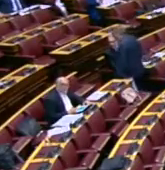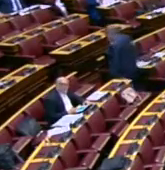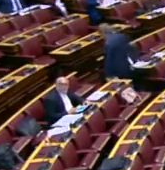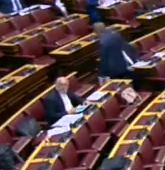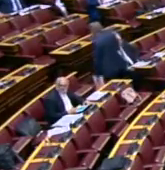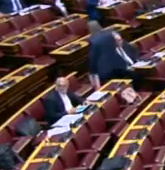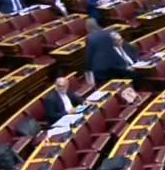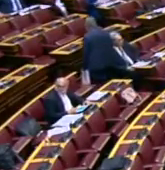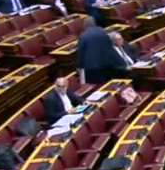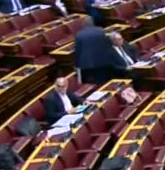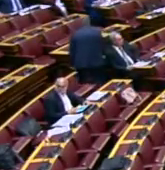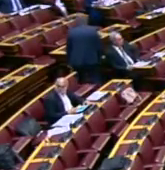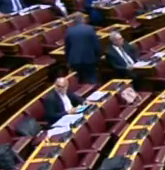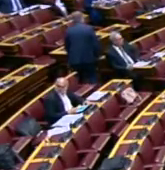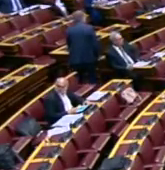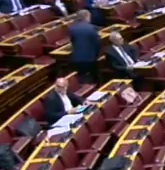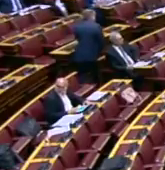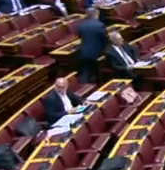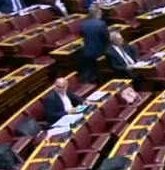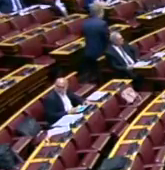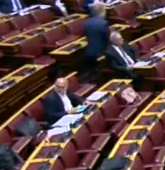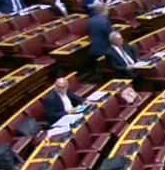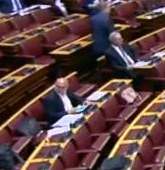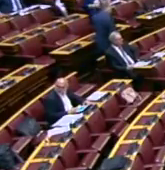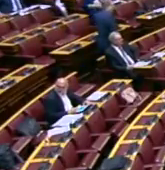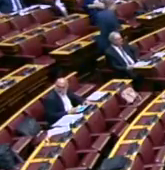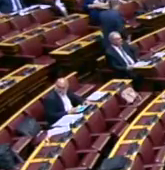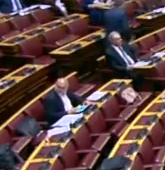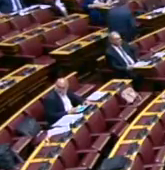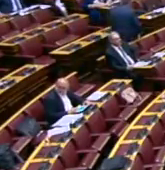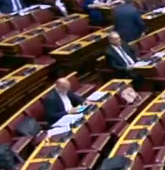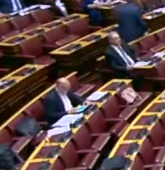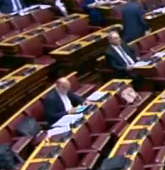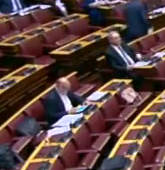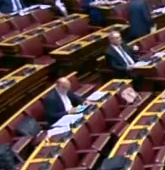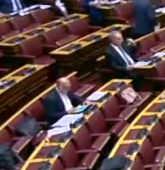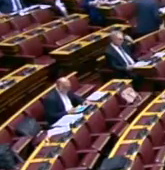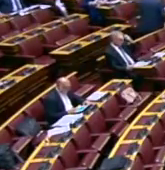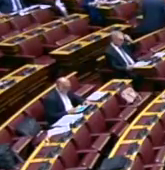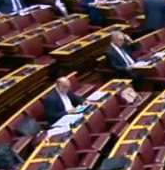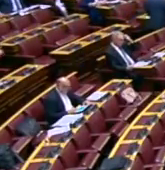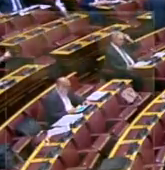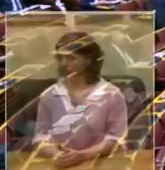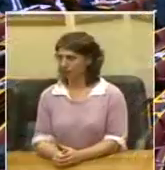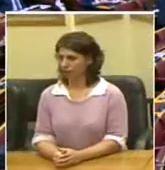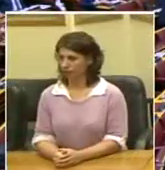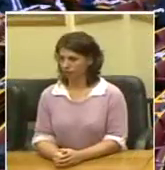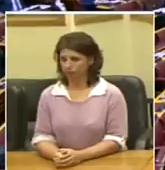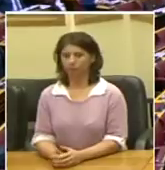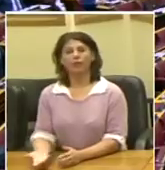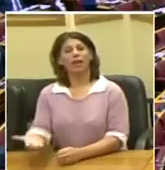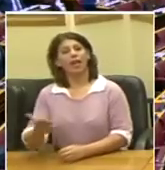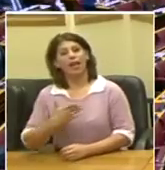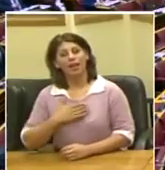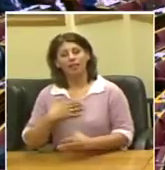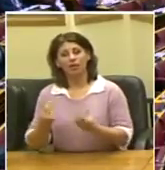Ευχαριστώ κύριε Πρόεδρε. Κυρίες και κύριοι συνάδελφοι, έλα. Η πρόταση μομφής που καταθέσαμε τώρα, ως Νέα Δημοκρατία, τώρα μην, είναι μια